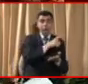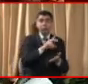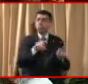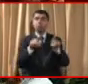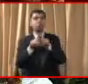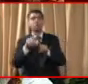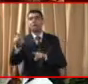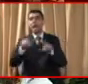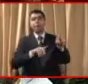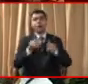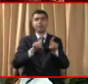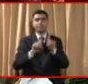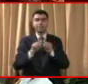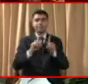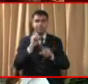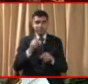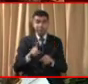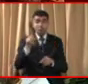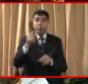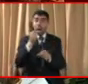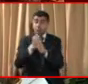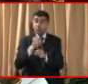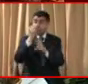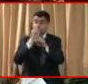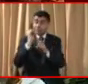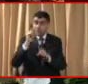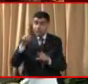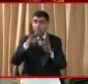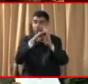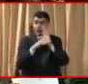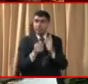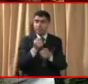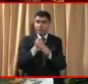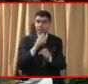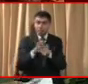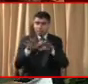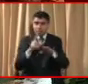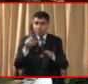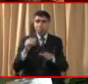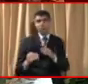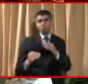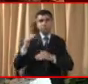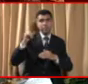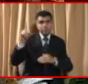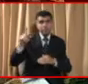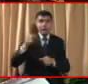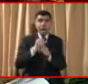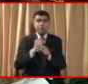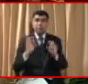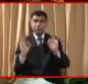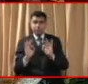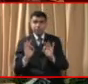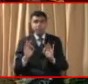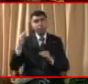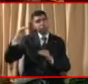يعني هذه خصنا نعترفوا بها، اللي كيجري واللي كيكافح واللي كيدير برامج واللي كينجز راه دائما كيكون متفوق على الاخرين. خصنا نعترفوا